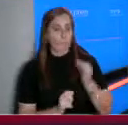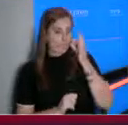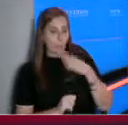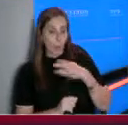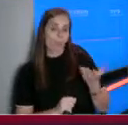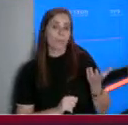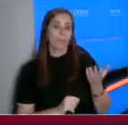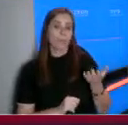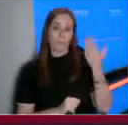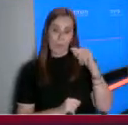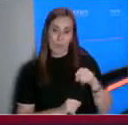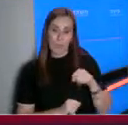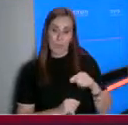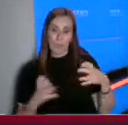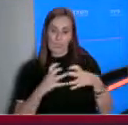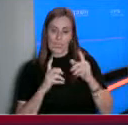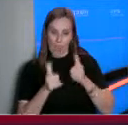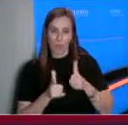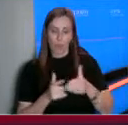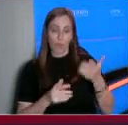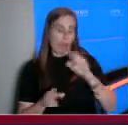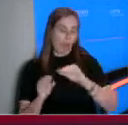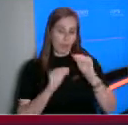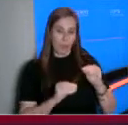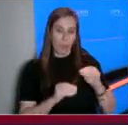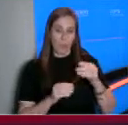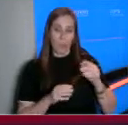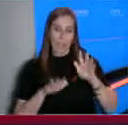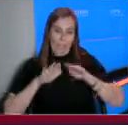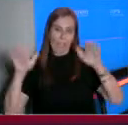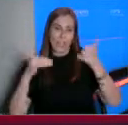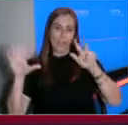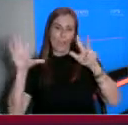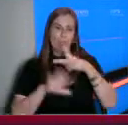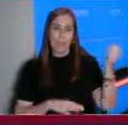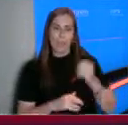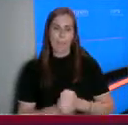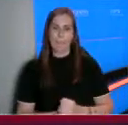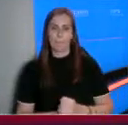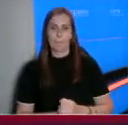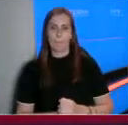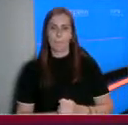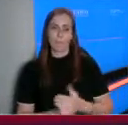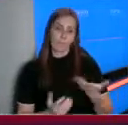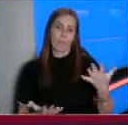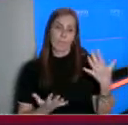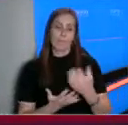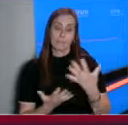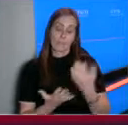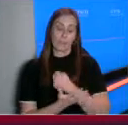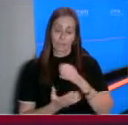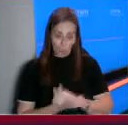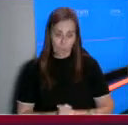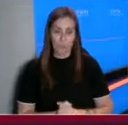זה עבר. פעם זה היה סיירות, פעם זה היה קורס טייס. עכשיו, 8200. הצלחנו, הצלחנו.